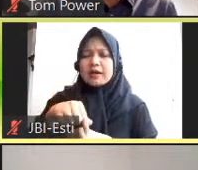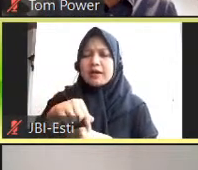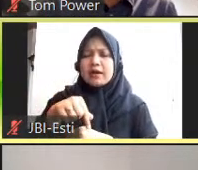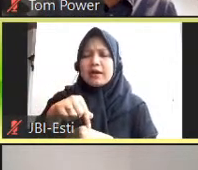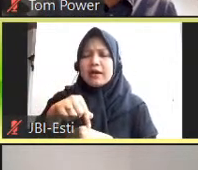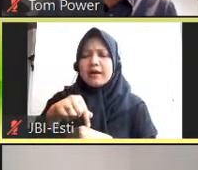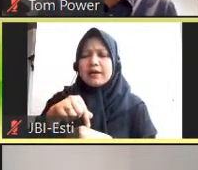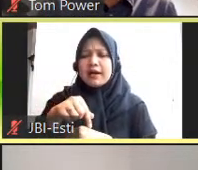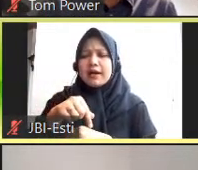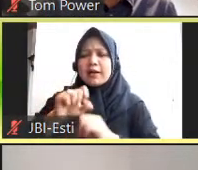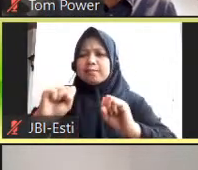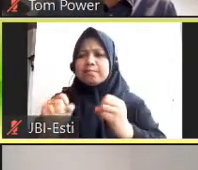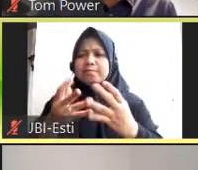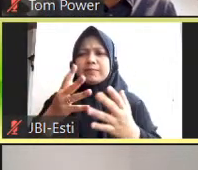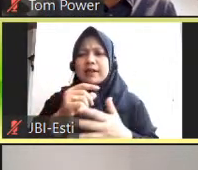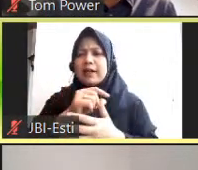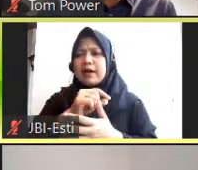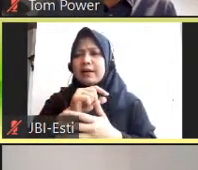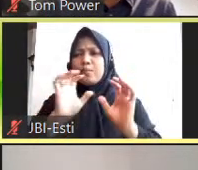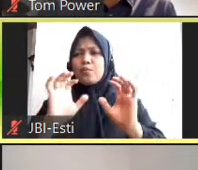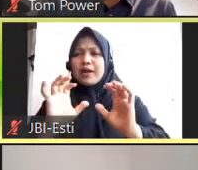adalah bentuk represi